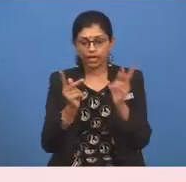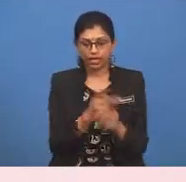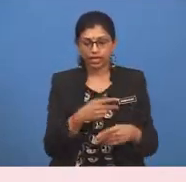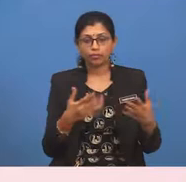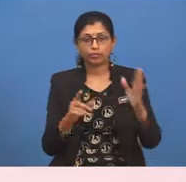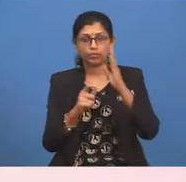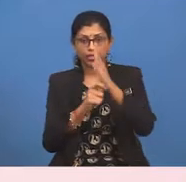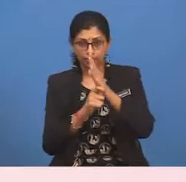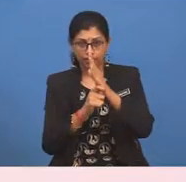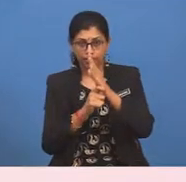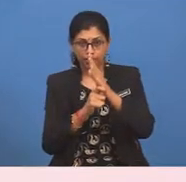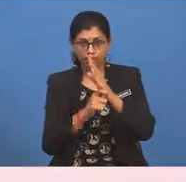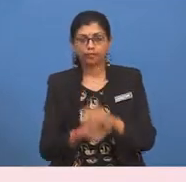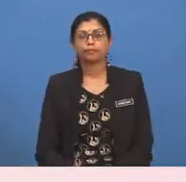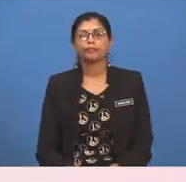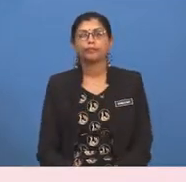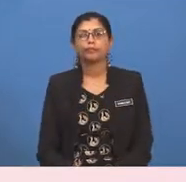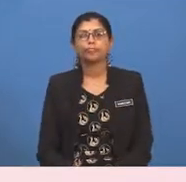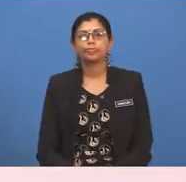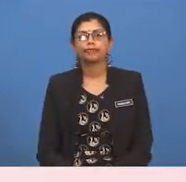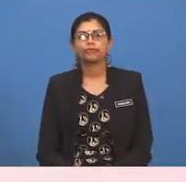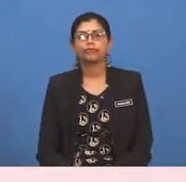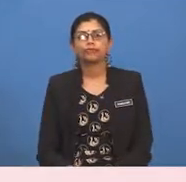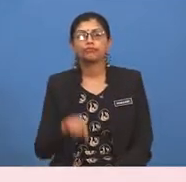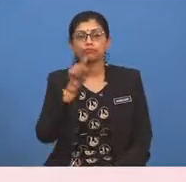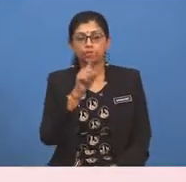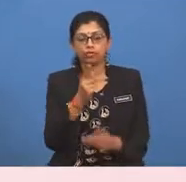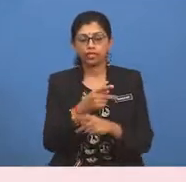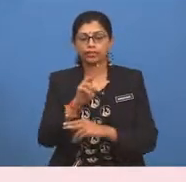1 darab dengan 2 tambah dengan 1